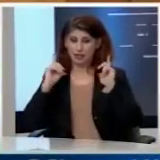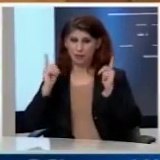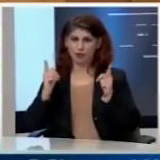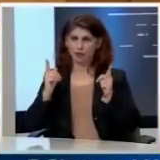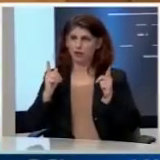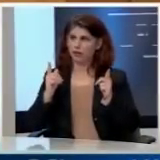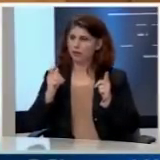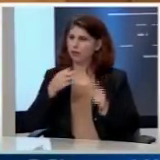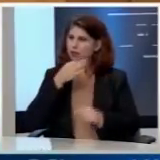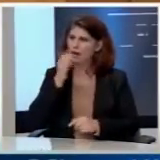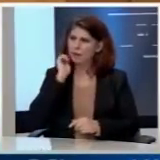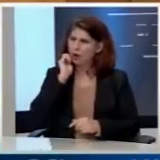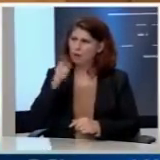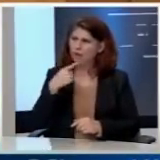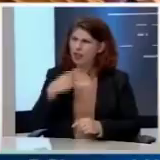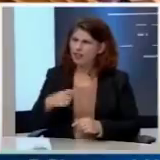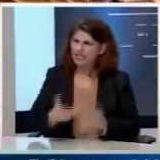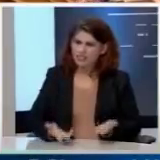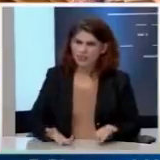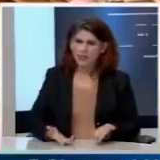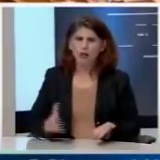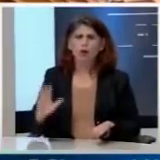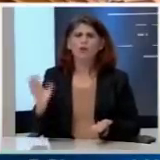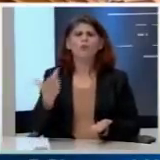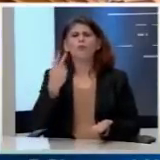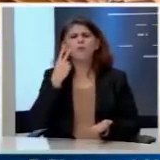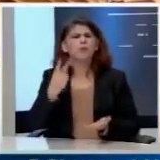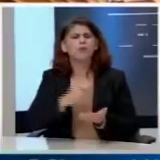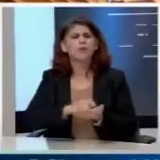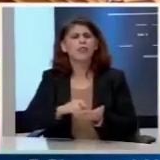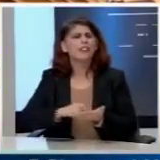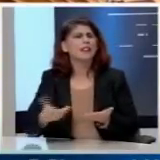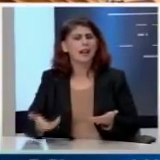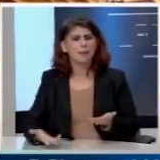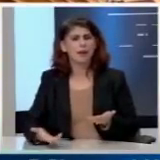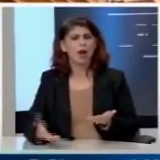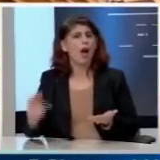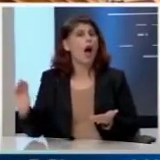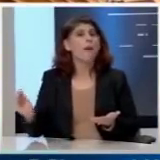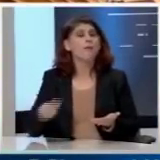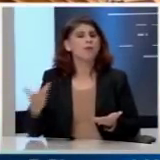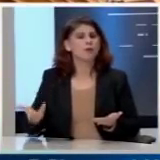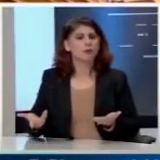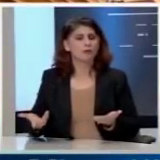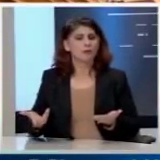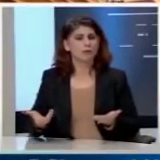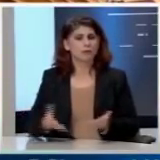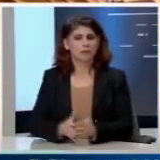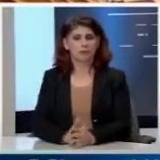ύφρυς, κύριε συνάδελφε. Σοβαρά το λέω, πού το είδατε γραμμένο αυτό? Από πού και ως πού?